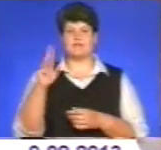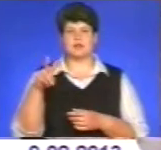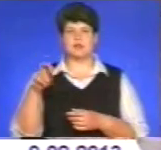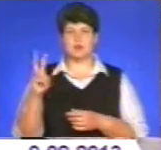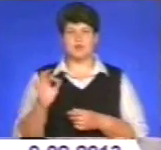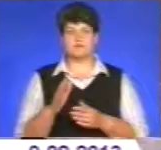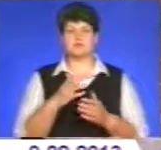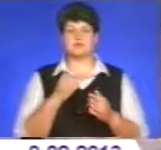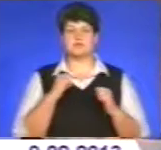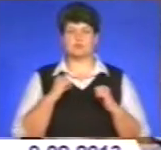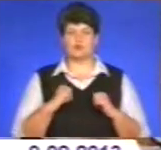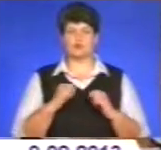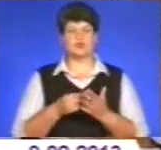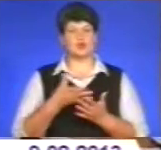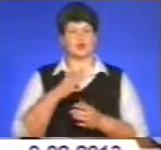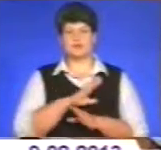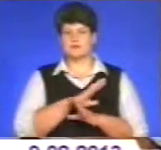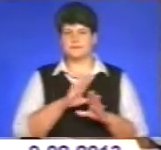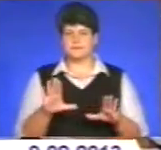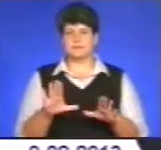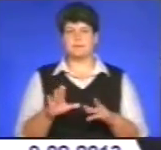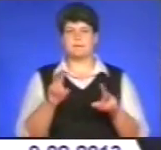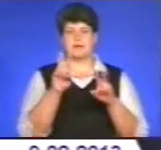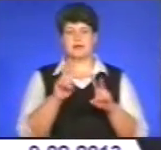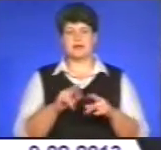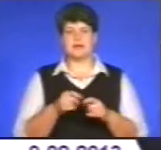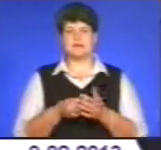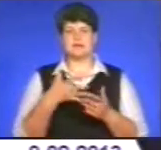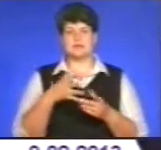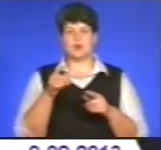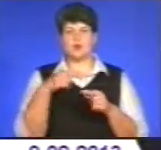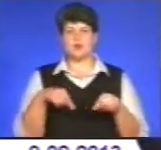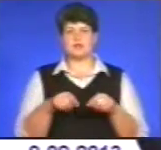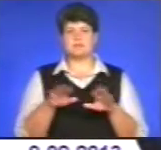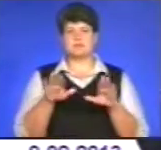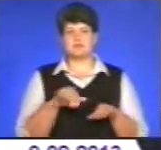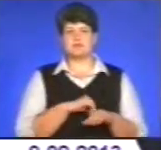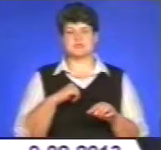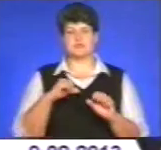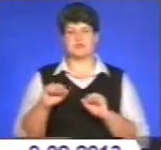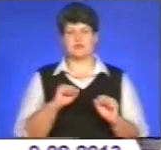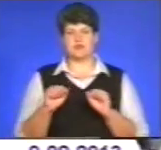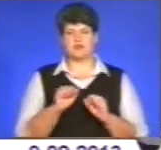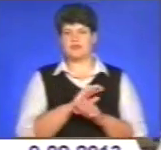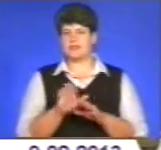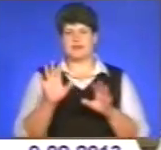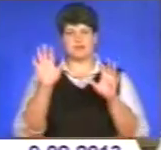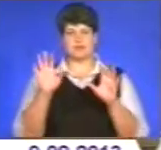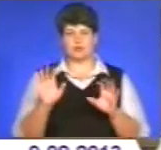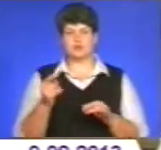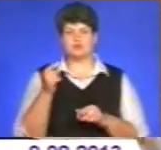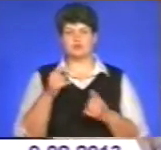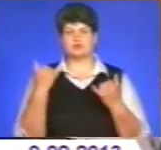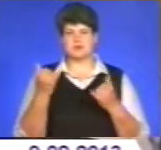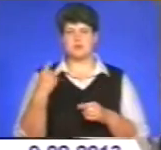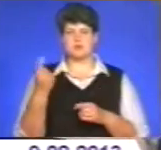заспокоює. Здорожчання не очікується. Перегляд цін органами місцевого самоврядування на муніципальному рівні незаконний. Тому наразі в